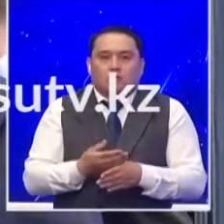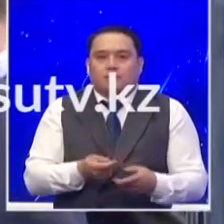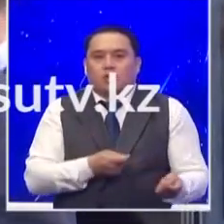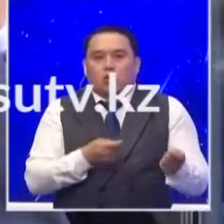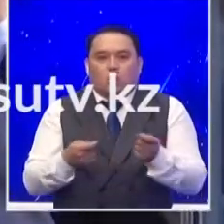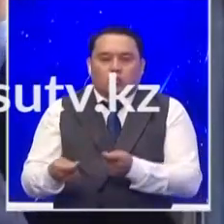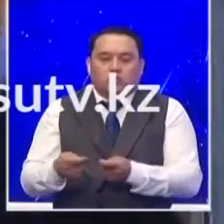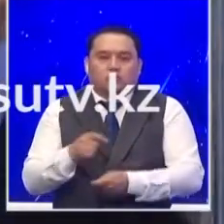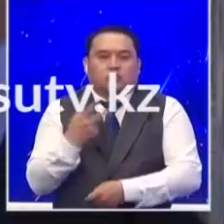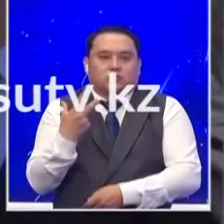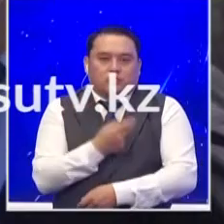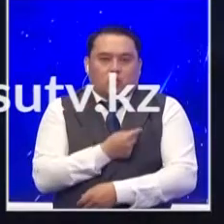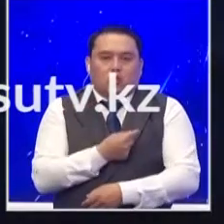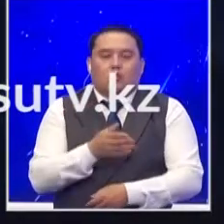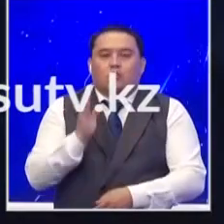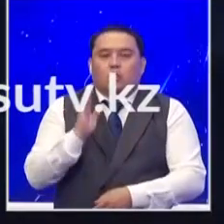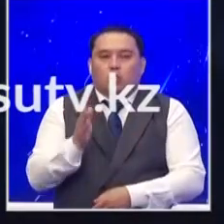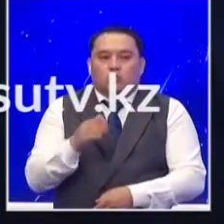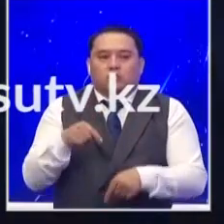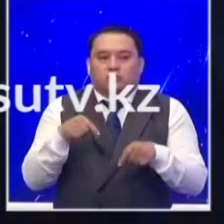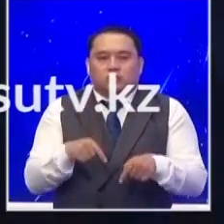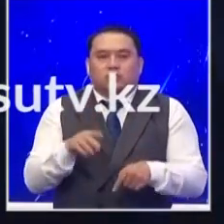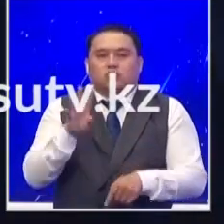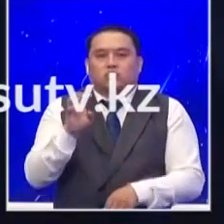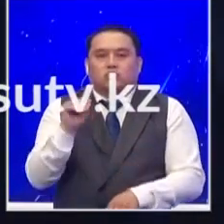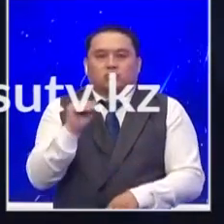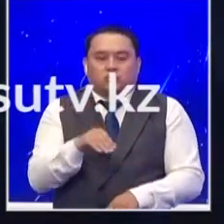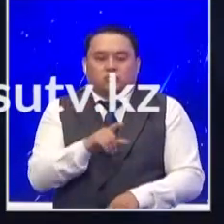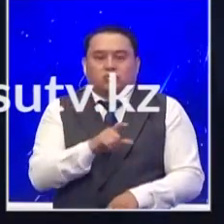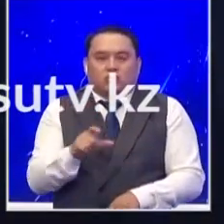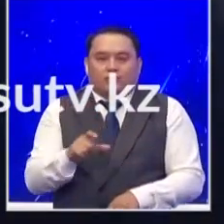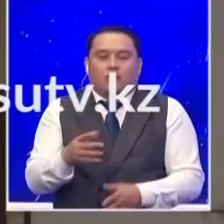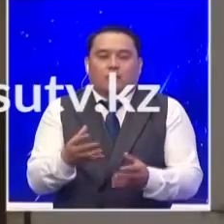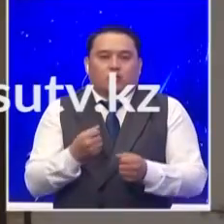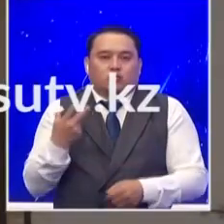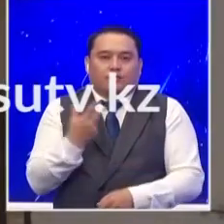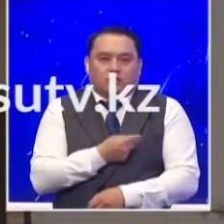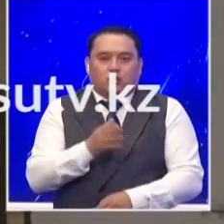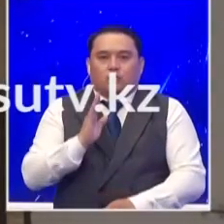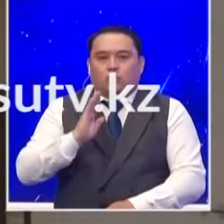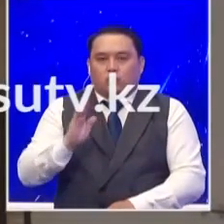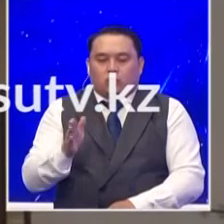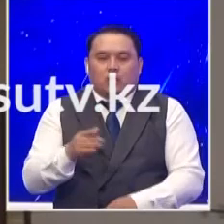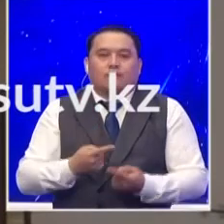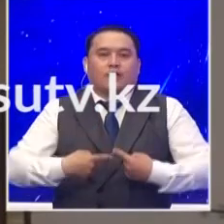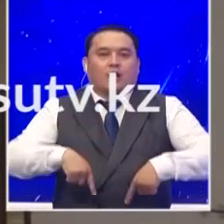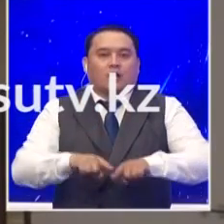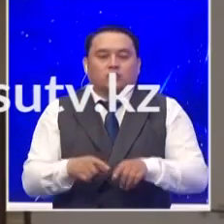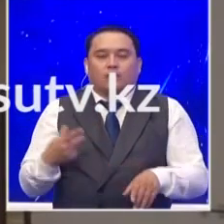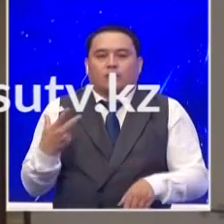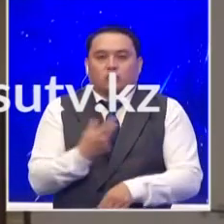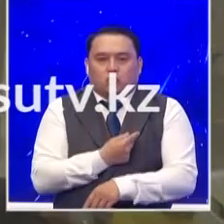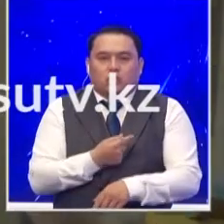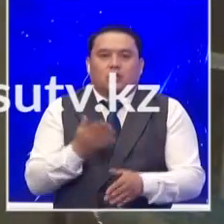поставке вакцины «Спутник Ви» в скором времени здесь свыше 4600 жителей получат вакцину. Наряду с этим на базе врачебной